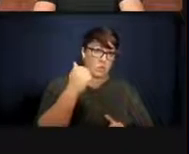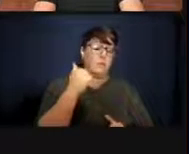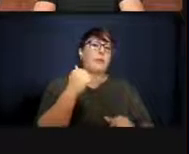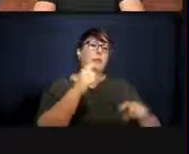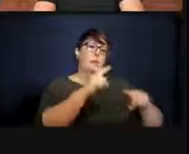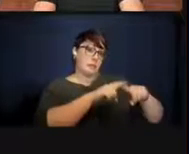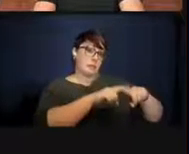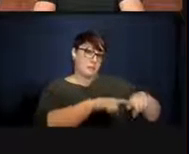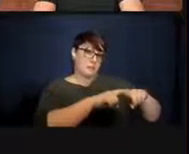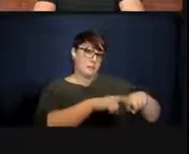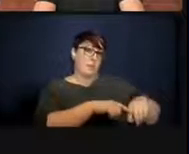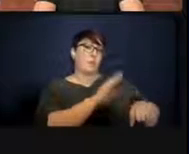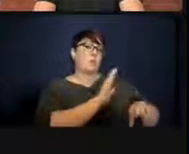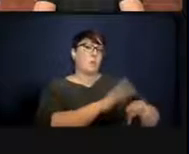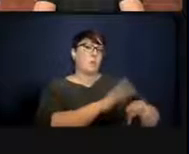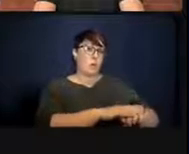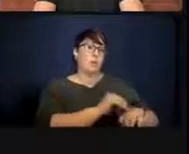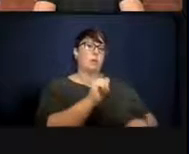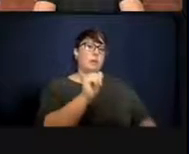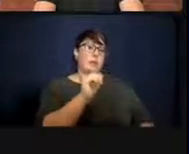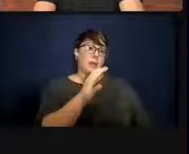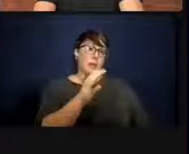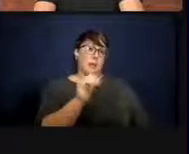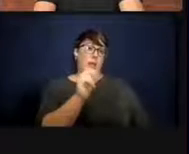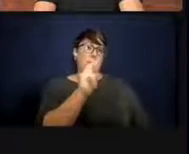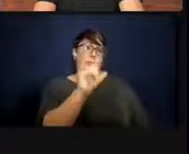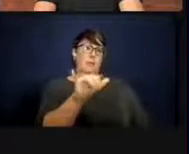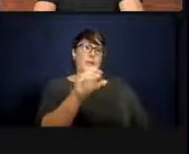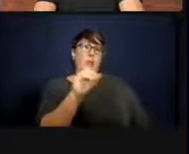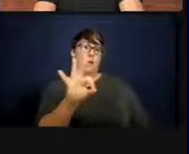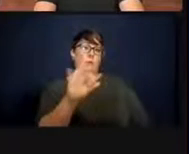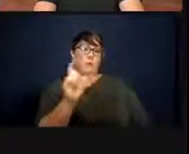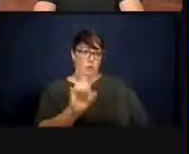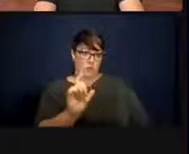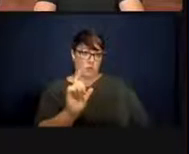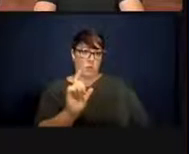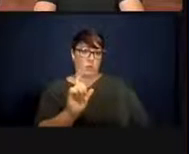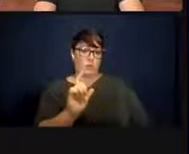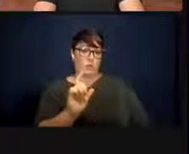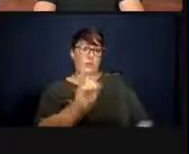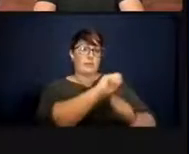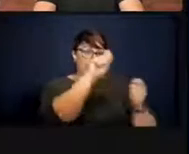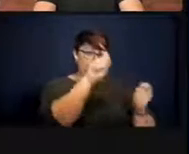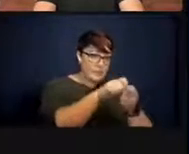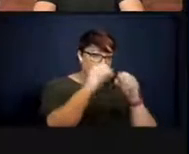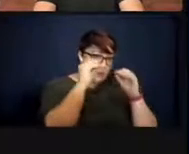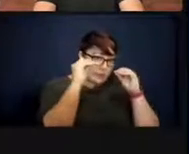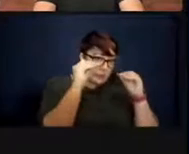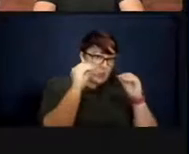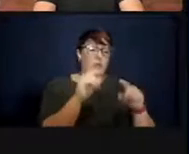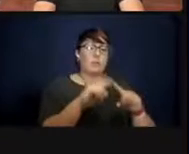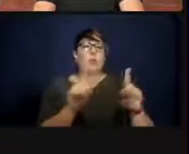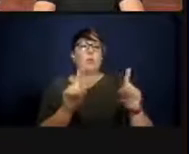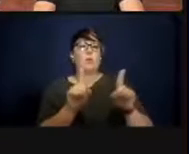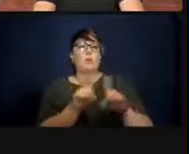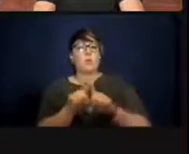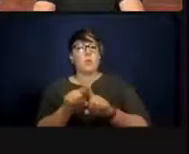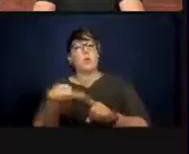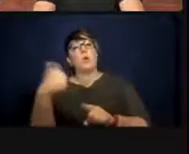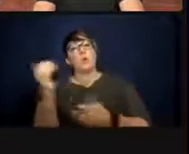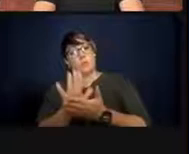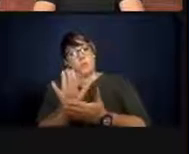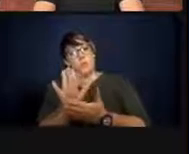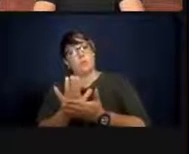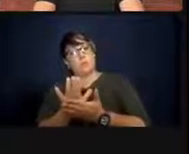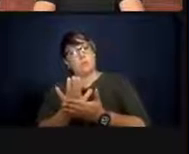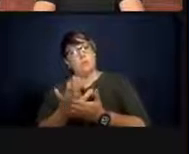تعتمد على عمل الأكاديميات. إن مدارسنا في جي سي بي اس تعتمد على عمل هذه الأكاديميات، وسيكون